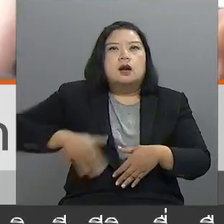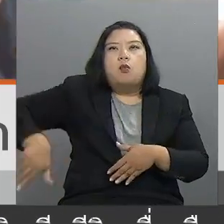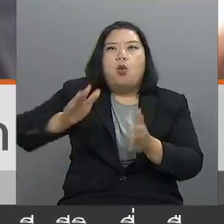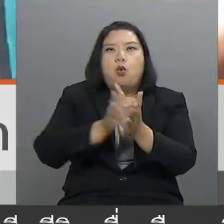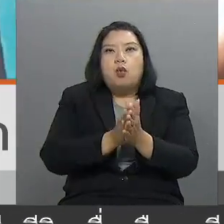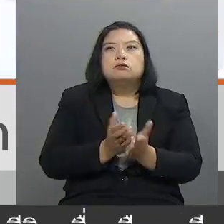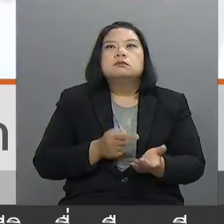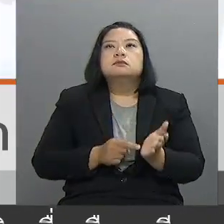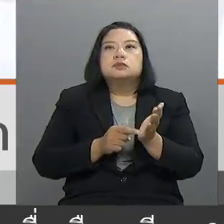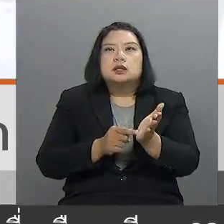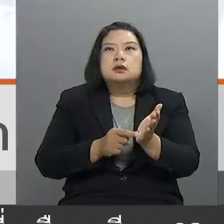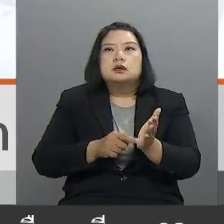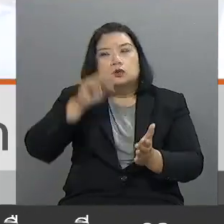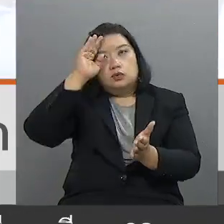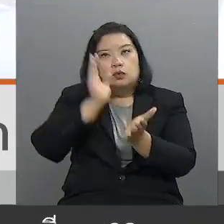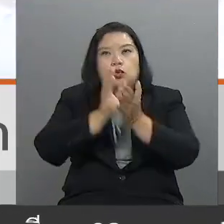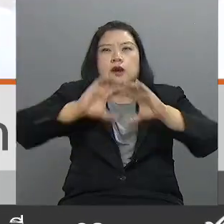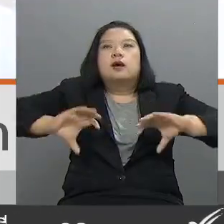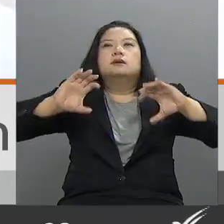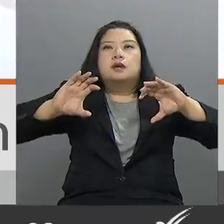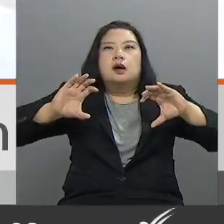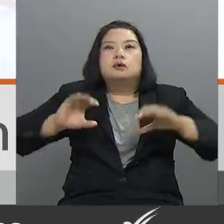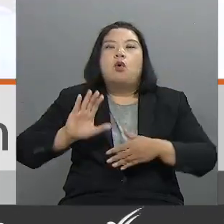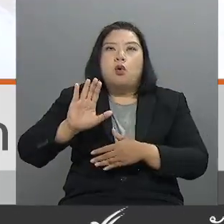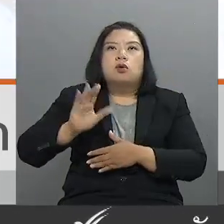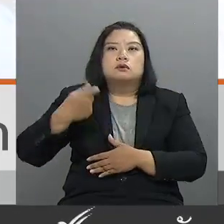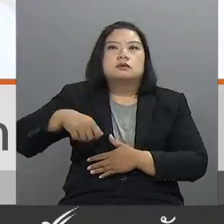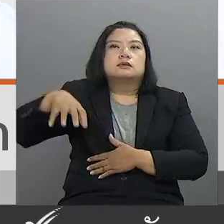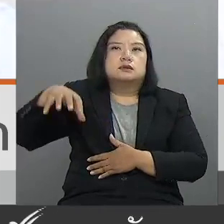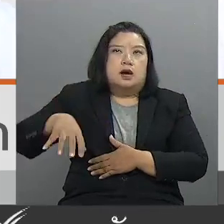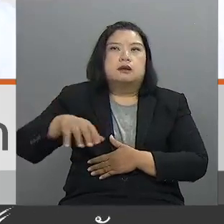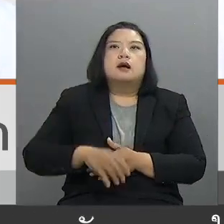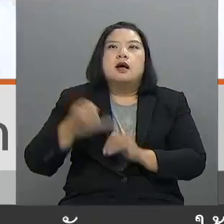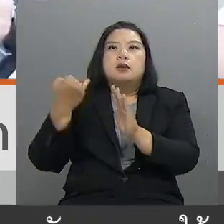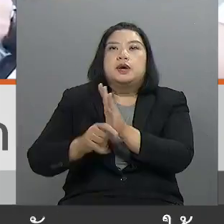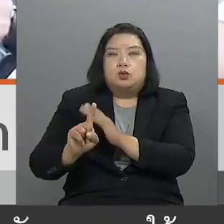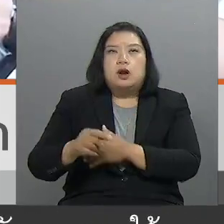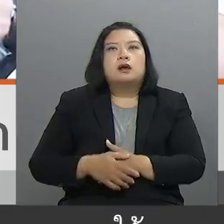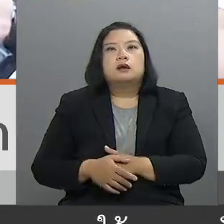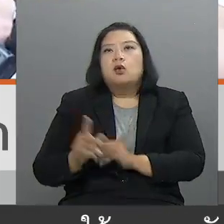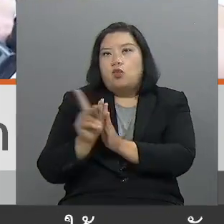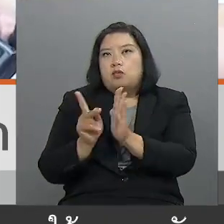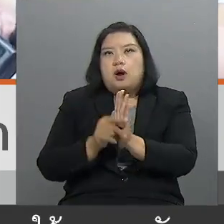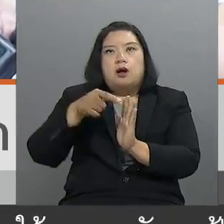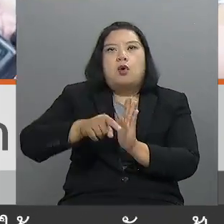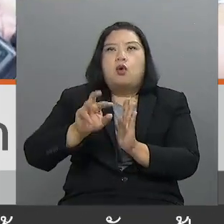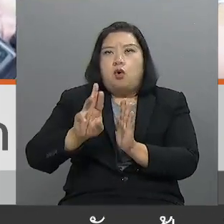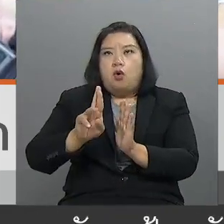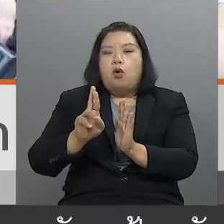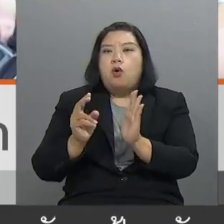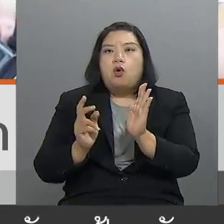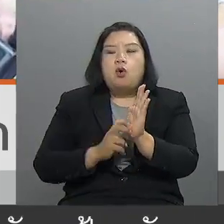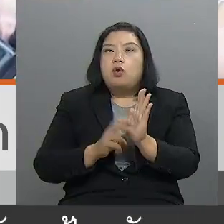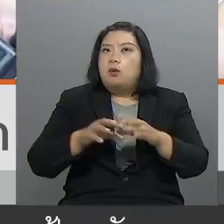สำนักงานอัยการพิเศษฝ่ายคดีศาลแขวง 3ในความผิดฐานฝ่าฝืนพรกฉุกเฉินความผิดตามพรบจราจร